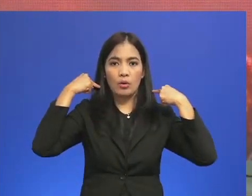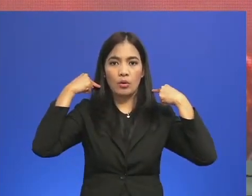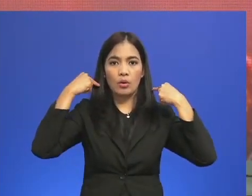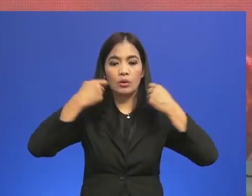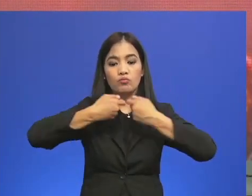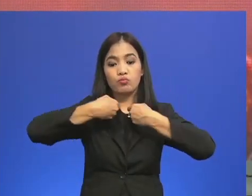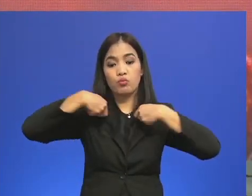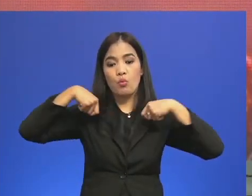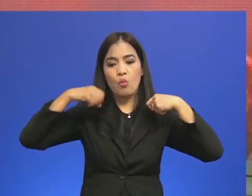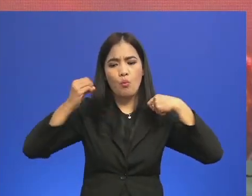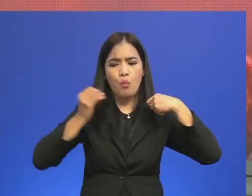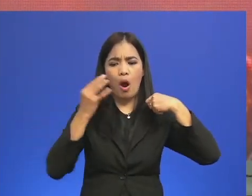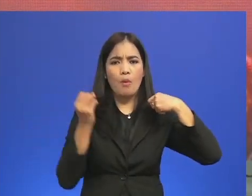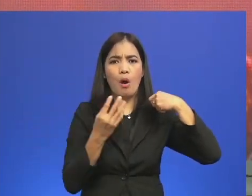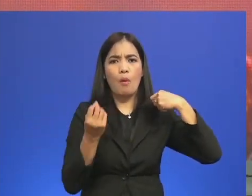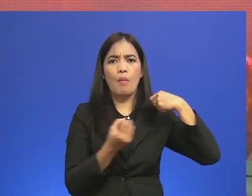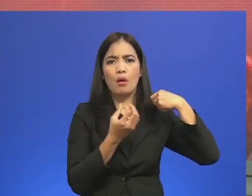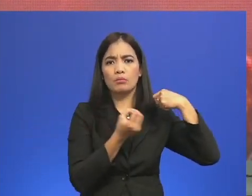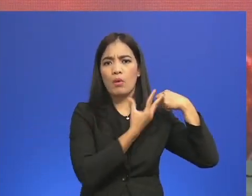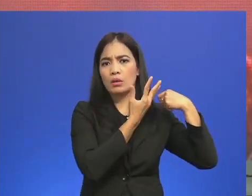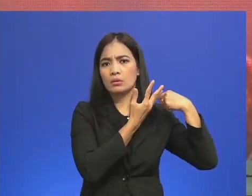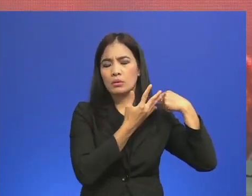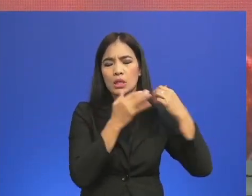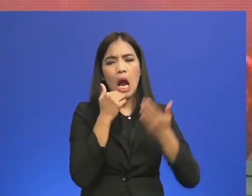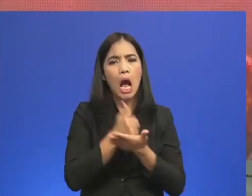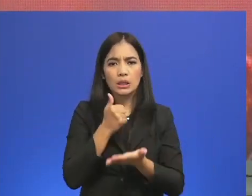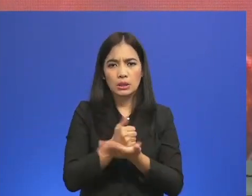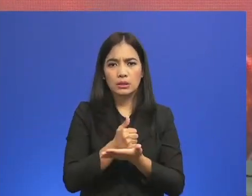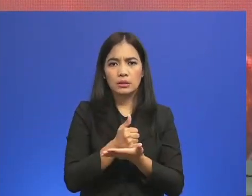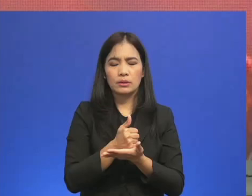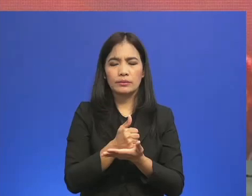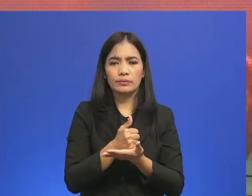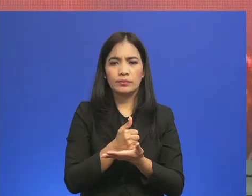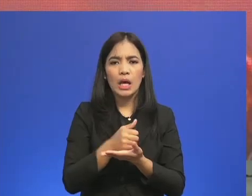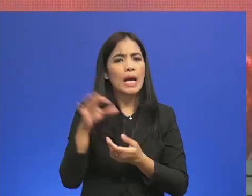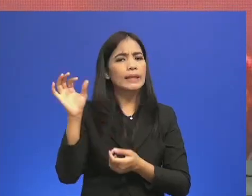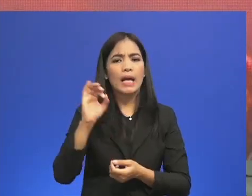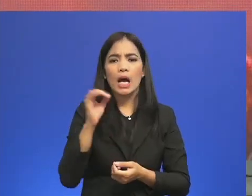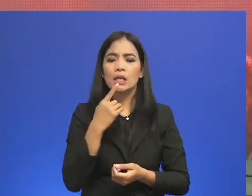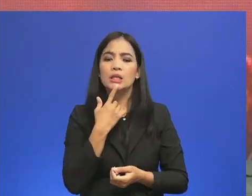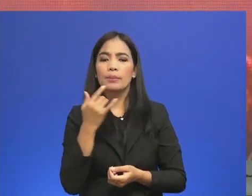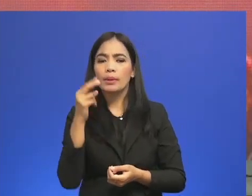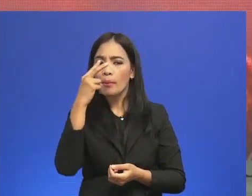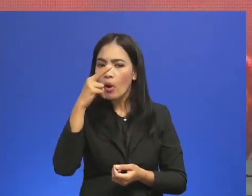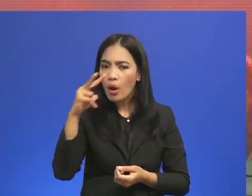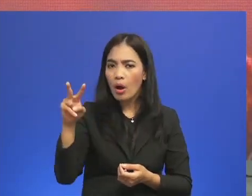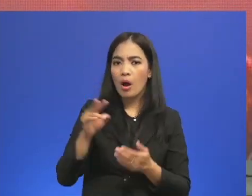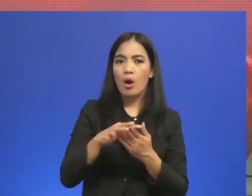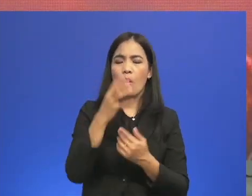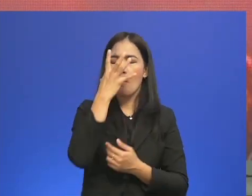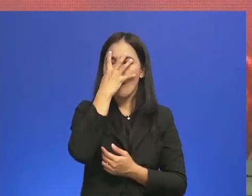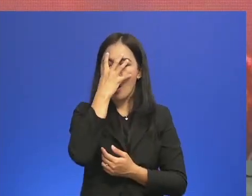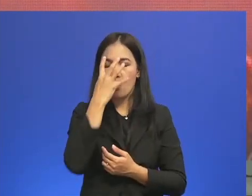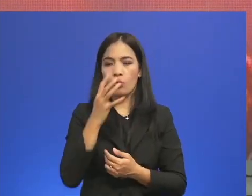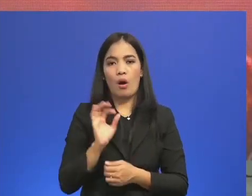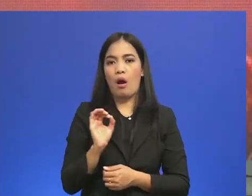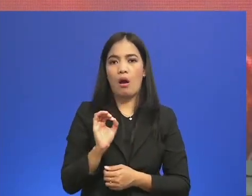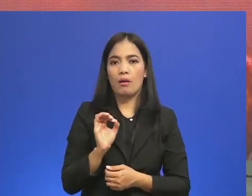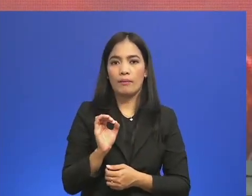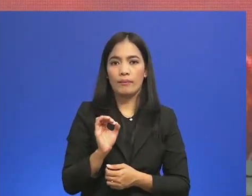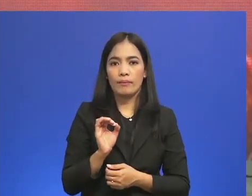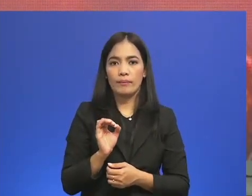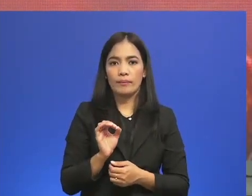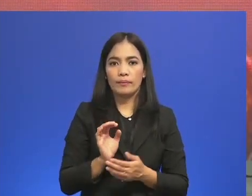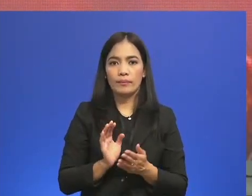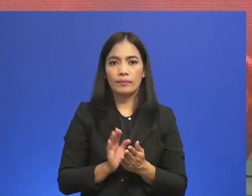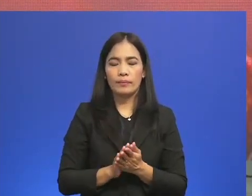diikat mutiara, mutiara asli ya, yang berkilau atau yang dove,